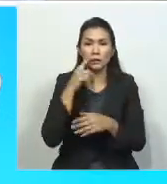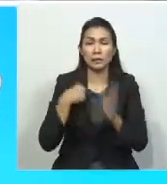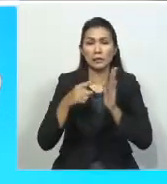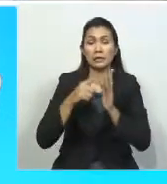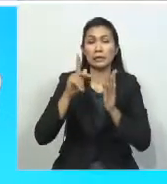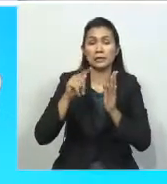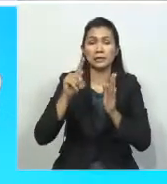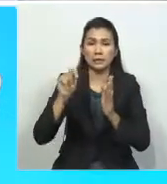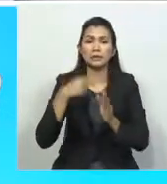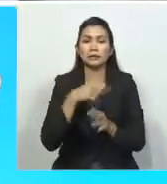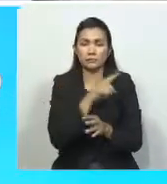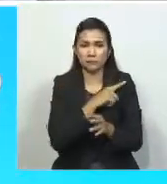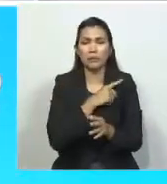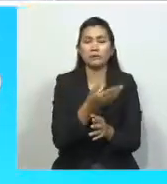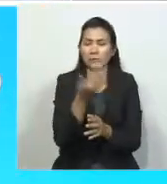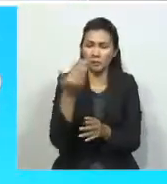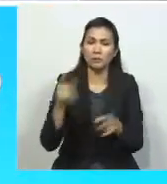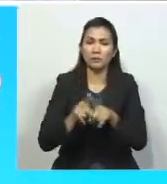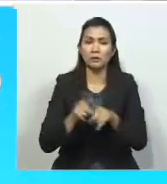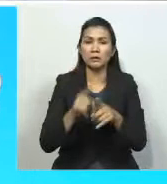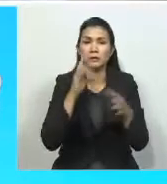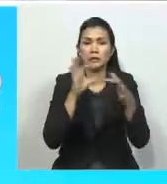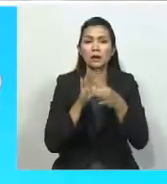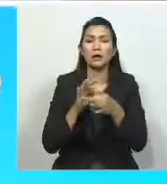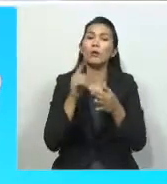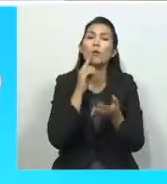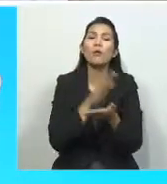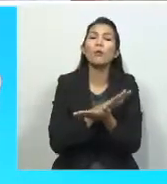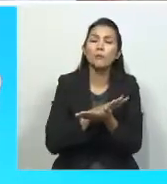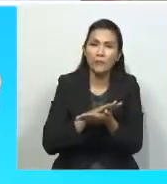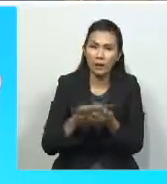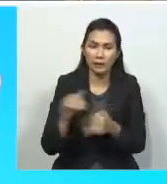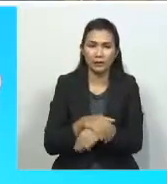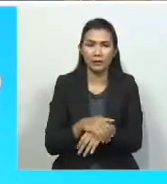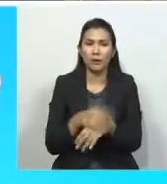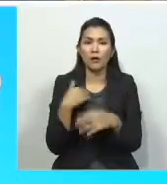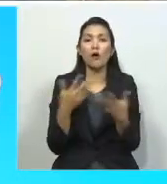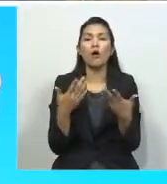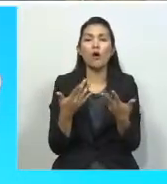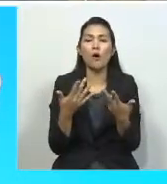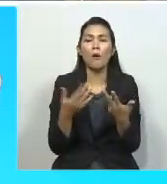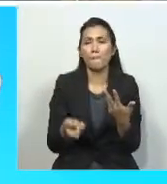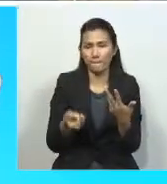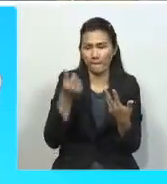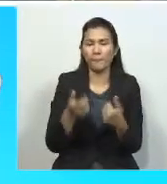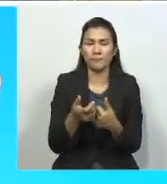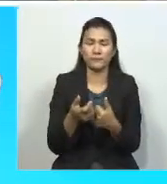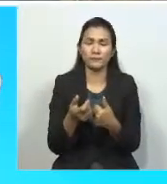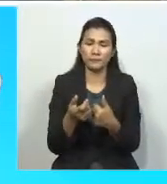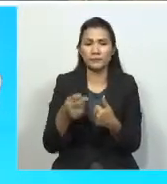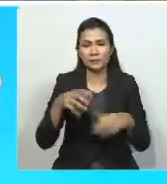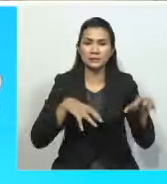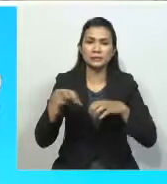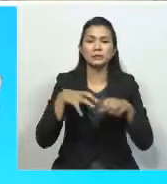ะต้องไปปลดออกด้วยนะคะค่ะเป็นเรื่องเกี่ยวกับความสะอาดนะคะก็ขอให้รออีกสักพักนึงนะคะก็จะด